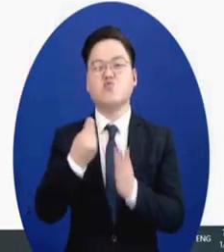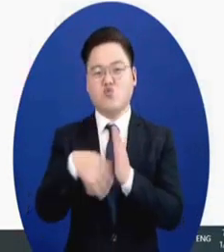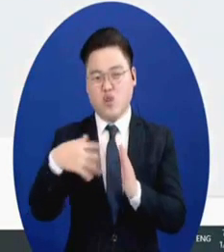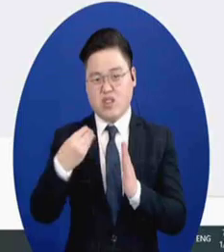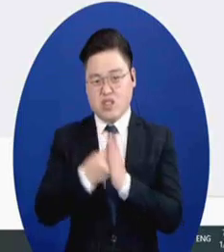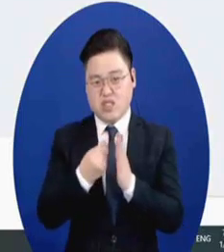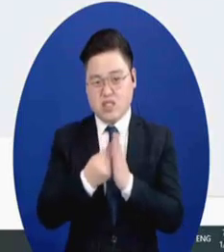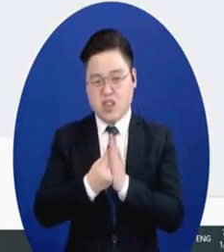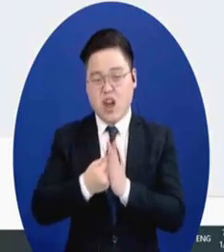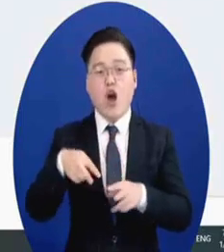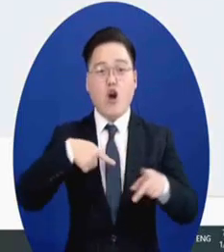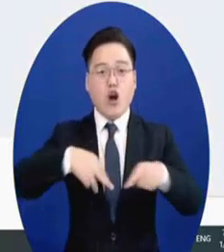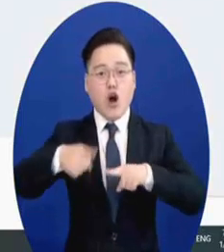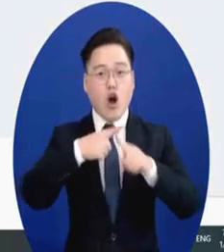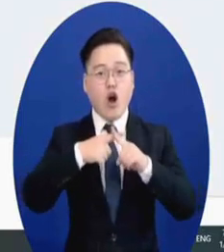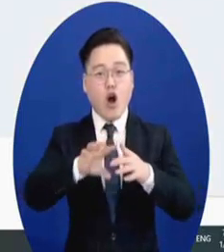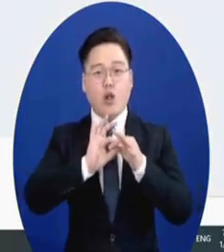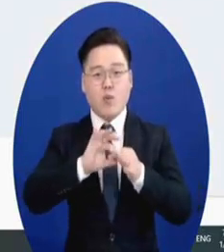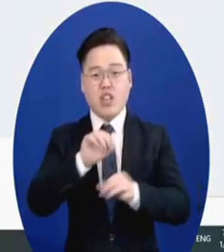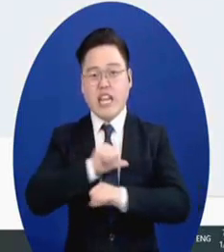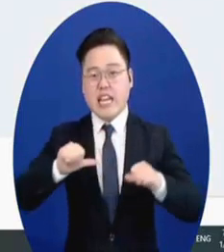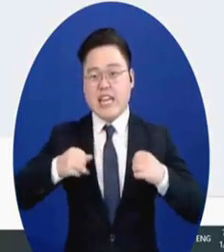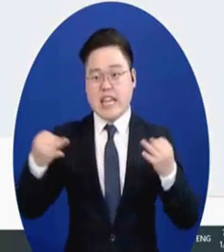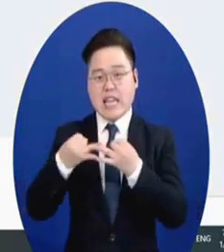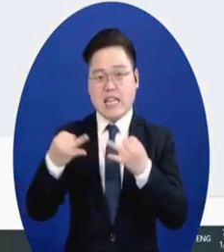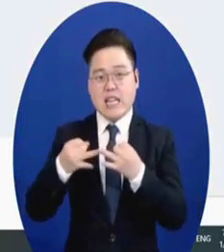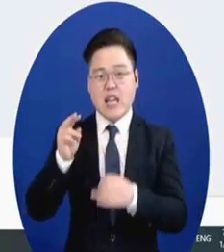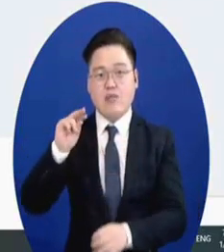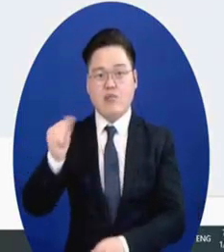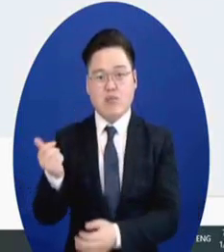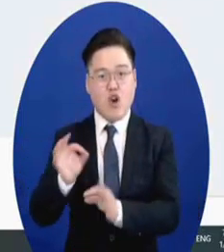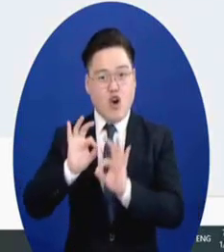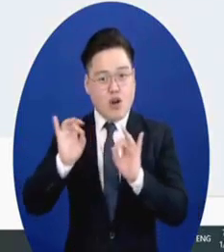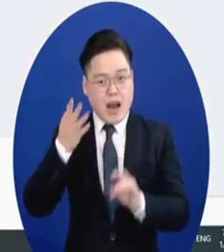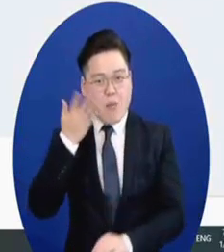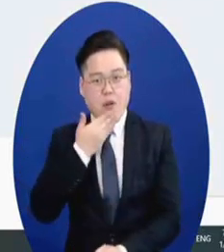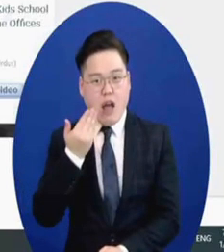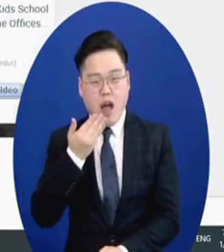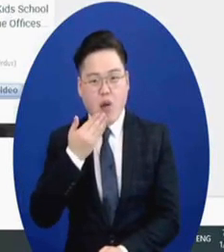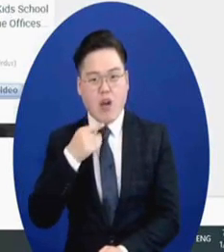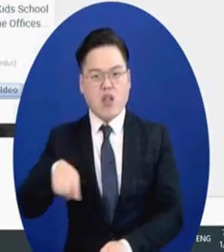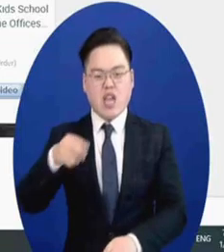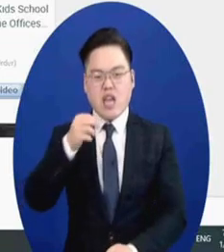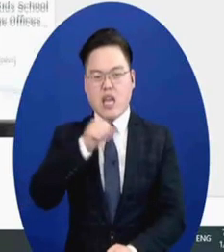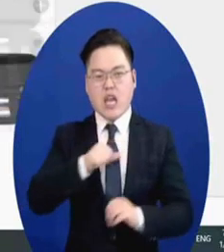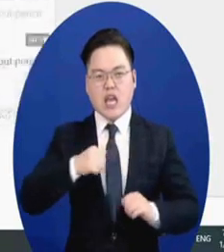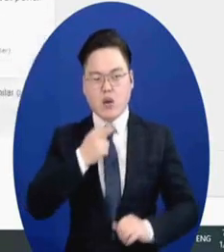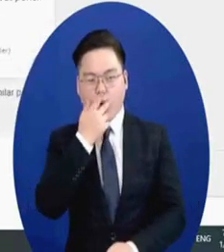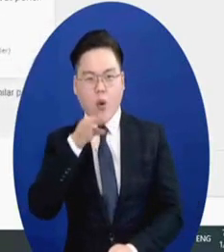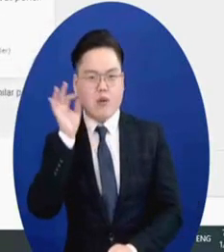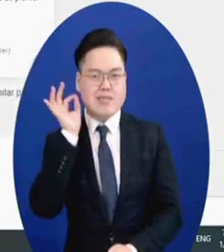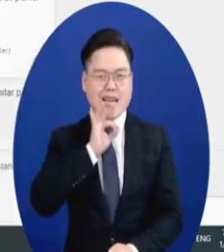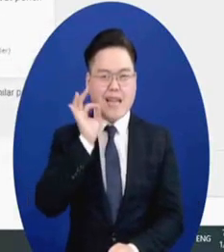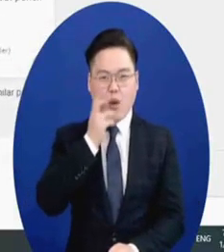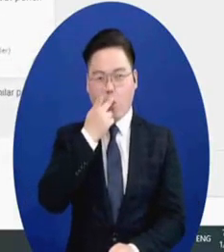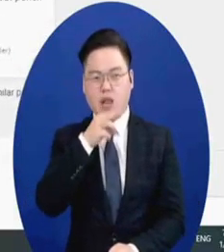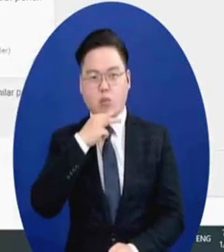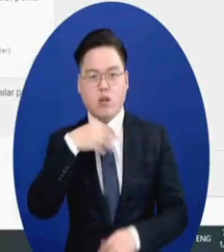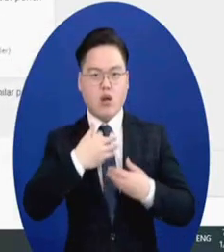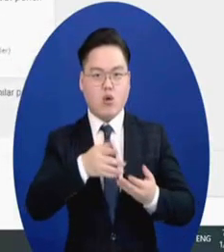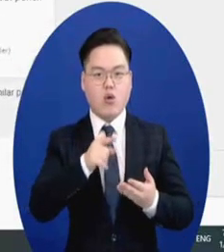хорой тогтоосонтой холбоотой иргэд худалдаа авалтаа цахимаар хийхээс өөр сонголтгүй болсон. Энэ үеийг ашиглаж иргэдийг хуурах, залилах хэрэг нэмэгцээр байгааг шударга